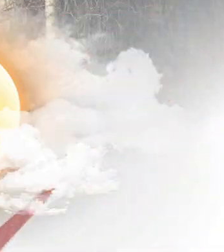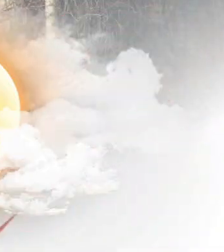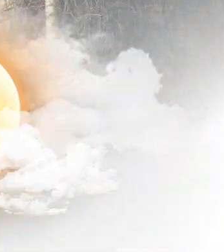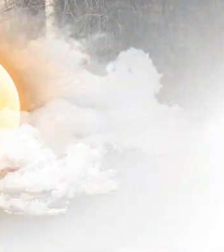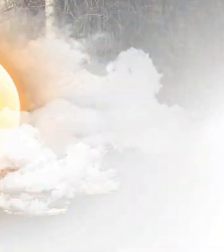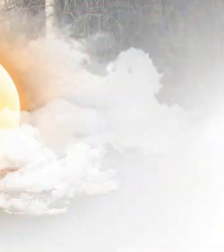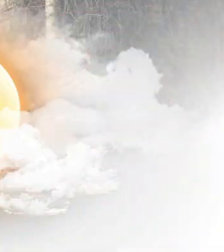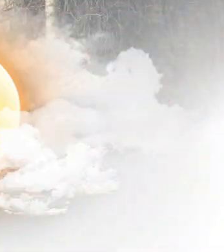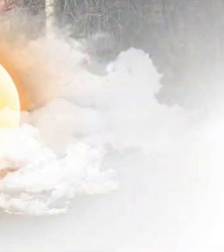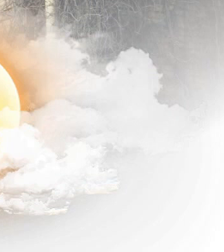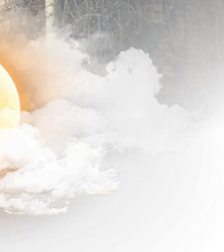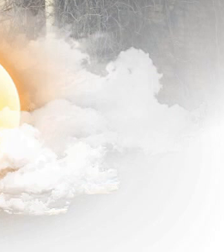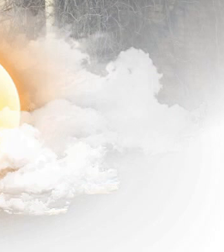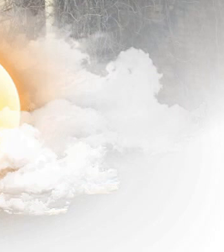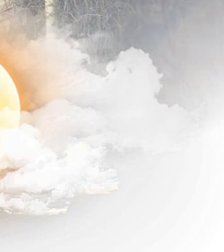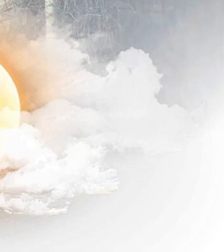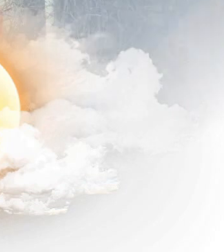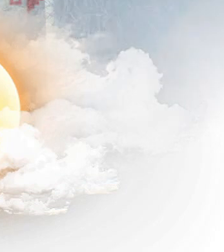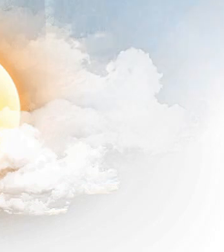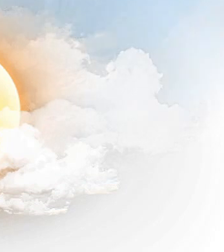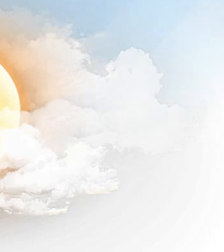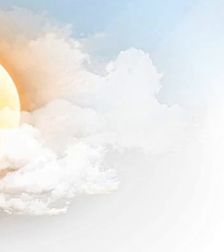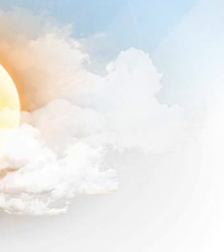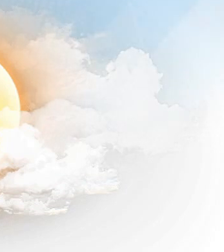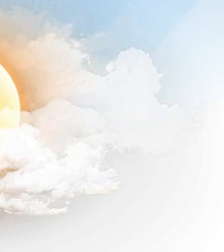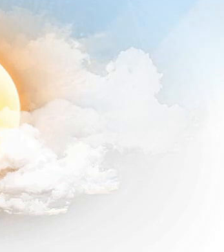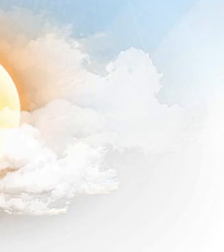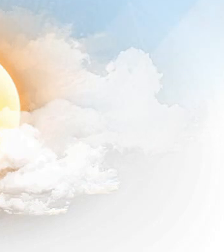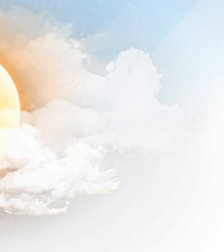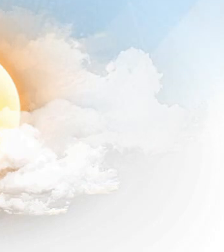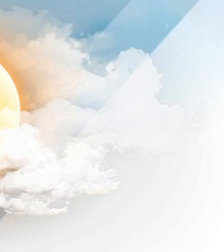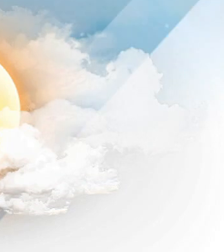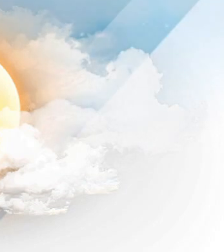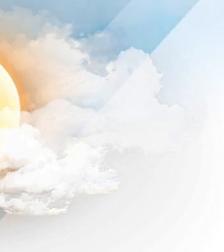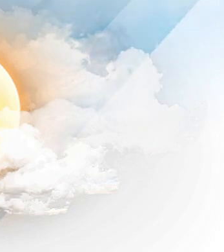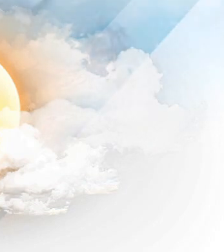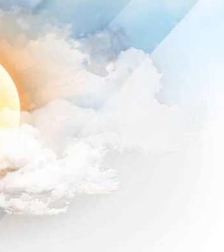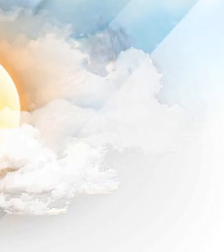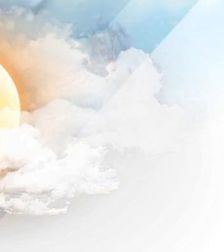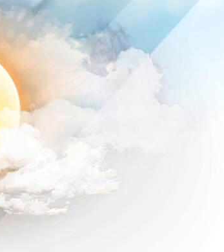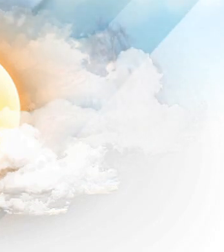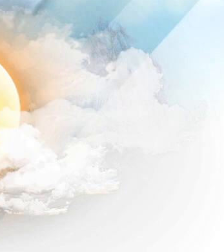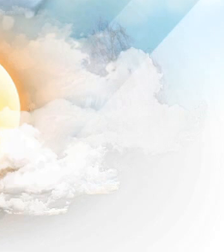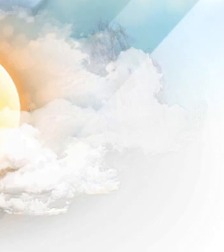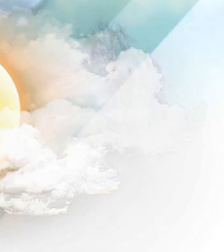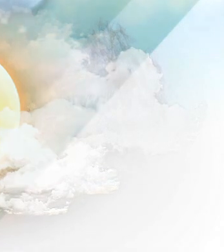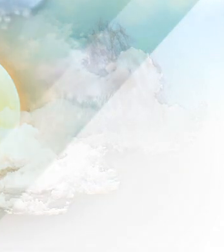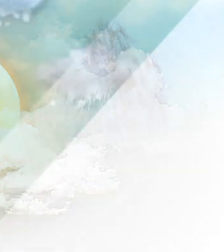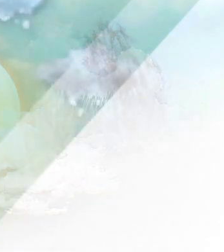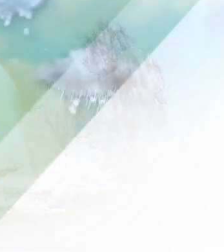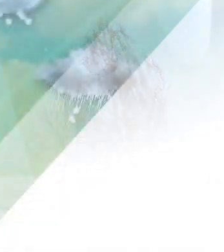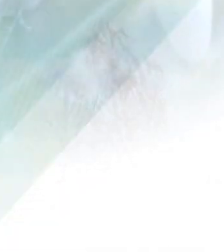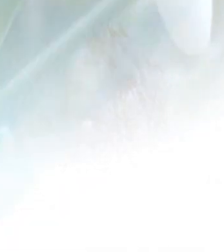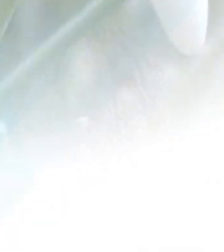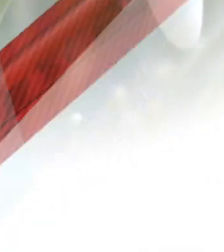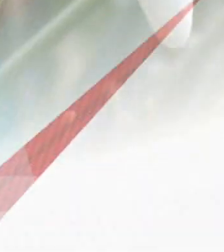17 вечарам. Малавоблачна, без ападкаў. Вецер паўночна-заходні, хуткасць 2-4 метры за